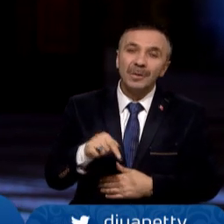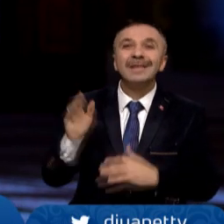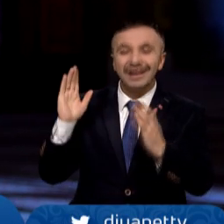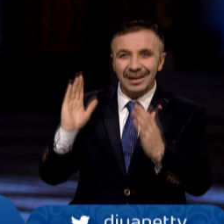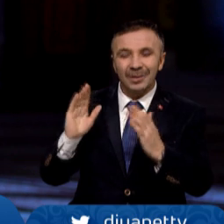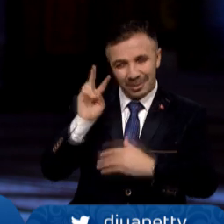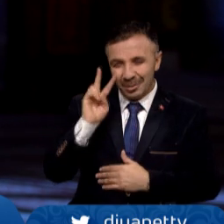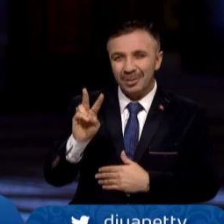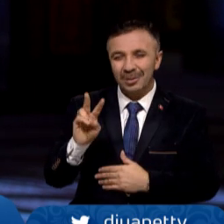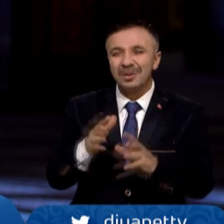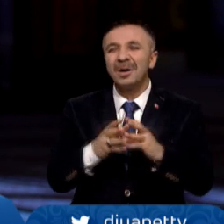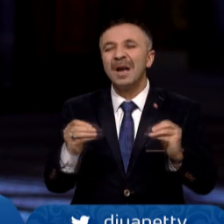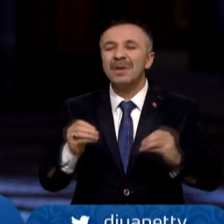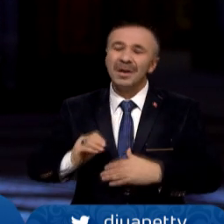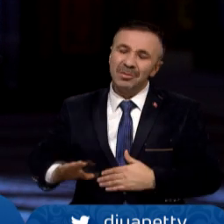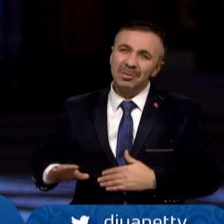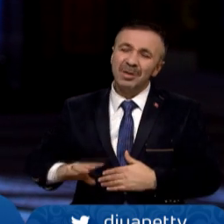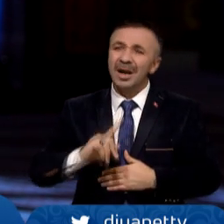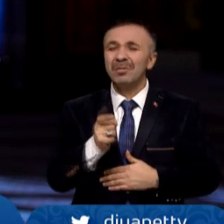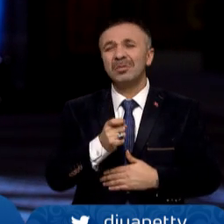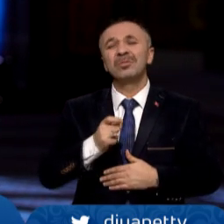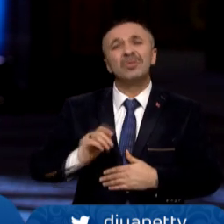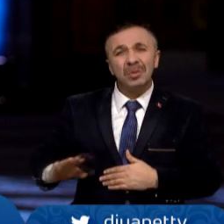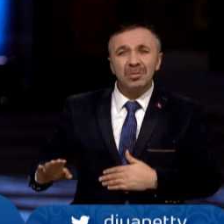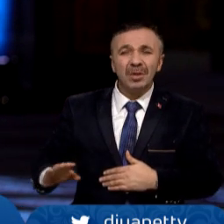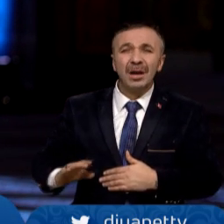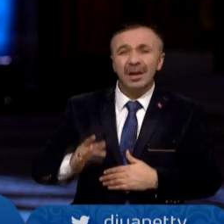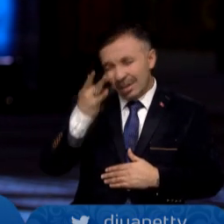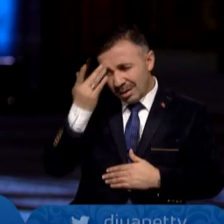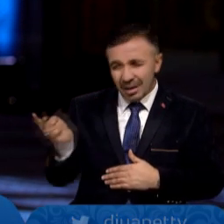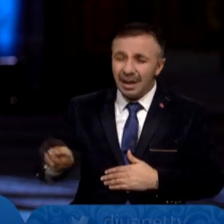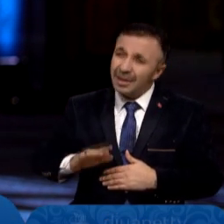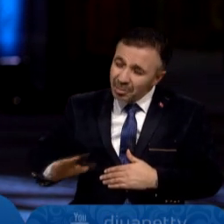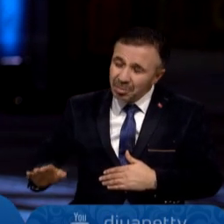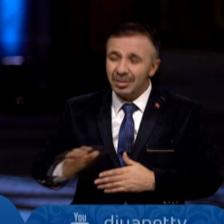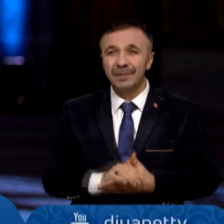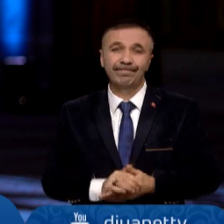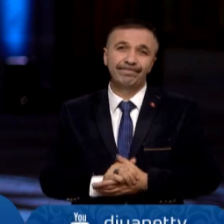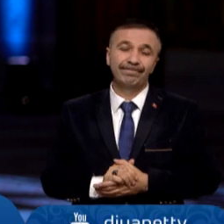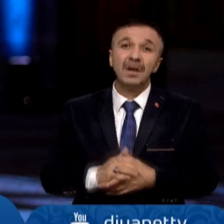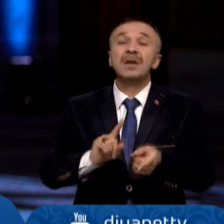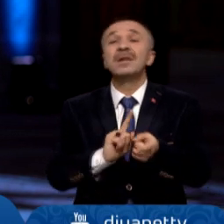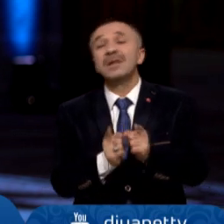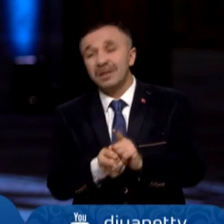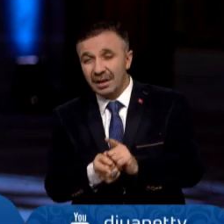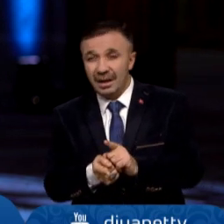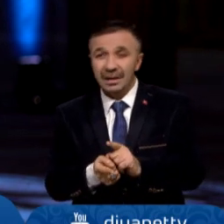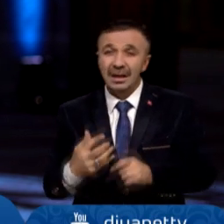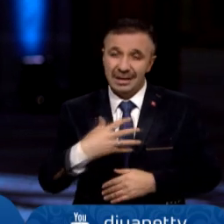Selam bugün de karşılaşıyoruz değil mi kaybolan çocuklar bulundu çocuklar şehitlerin çocukları